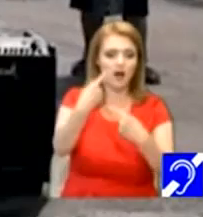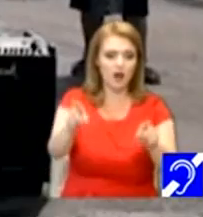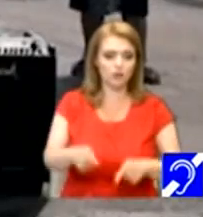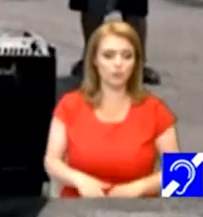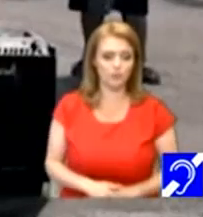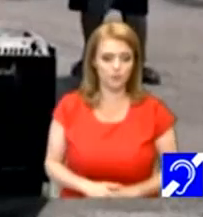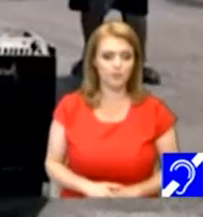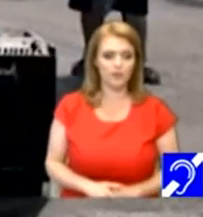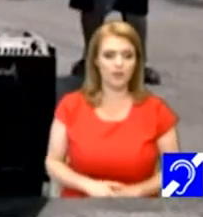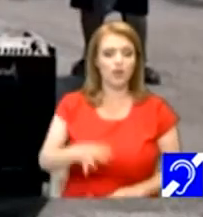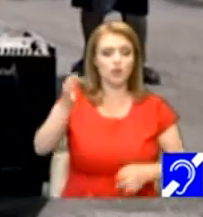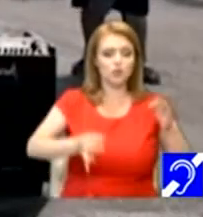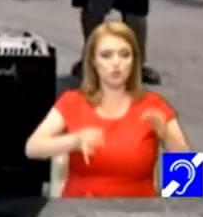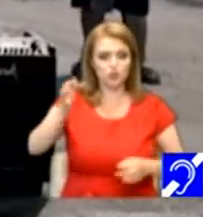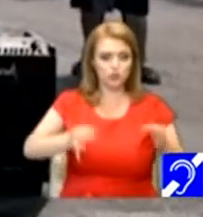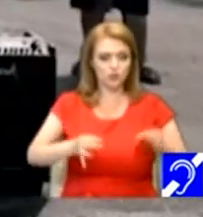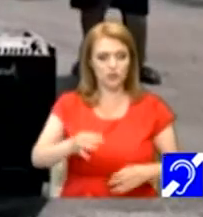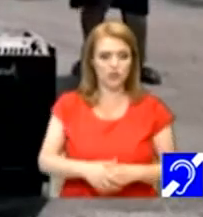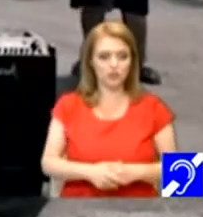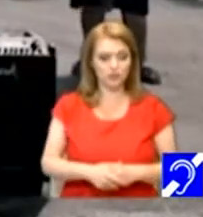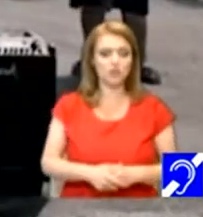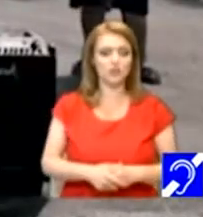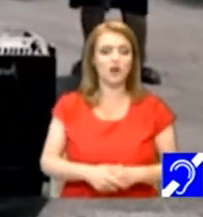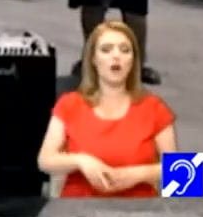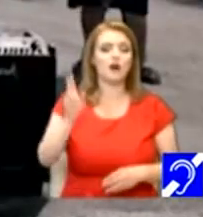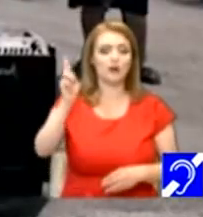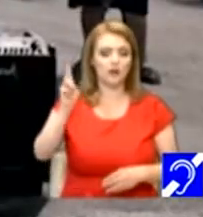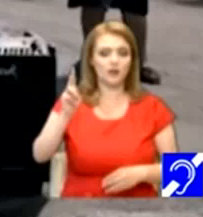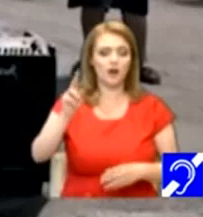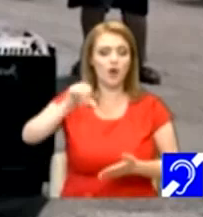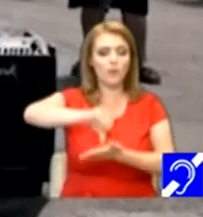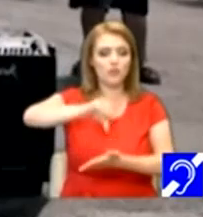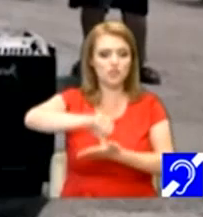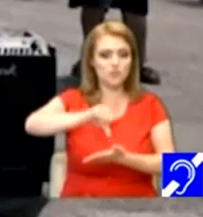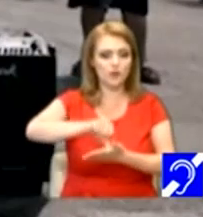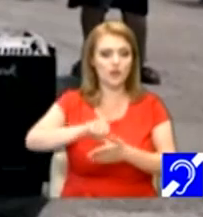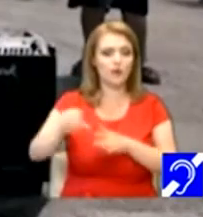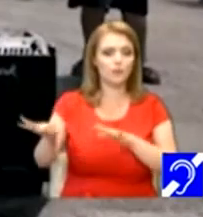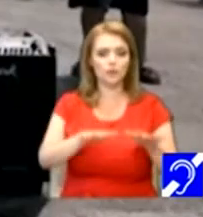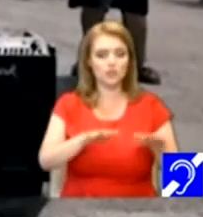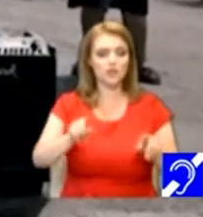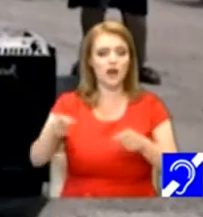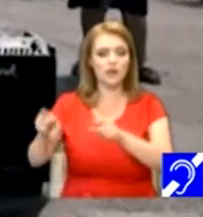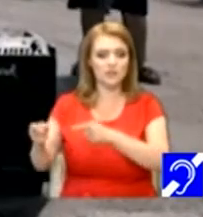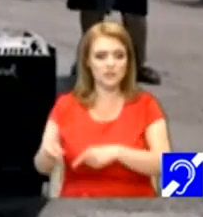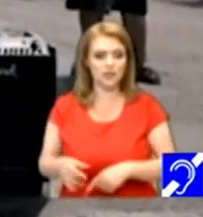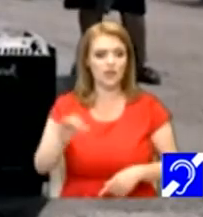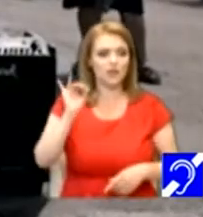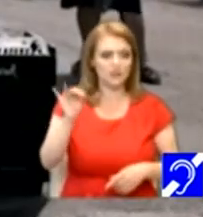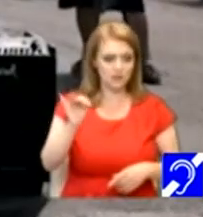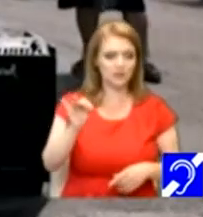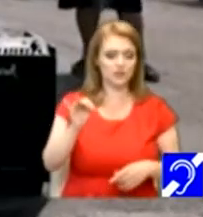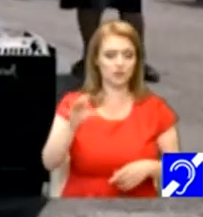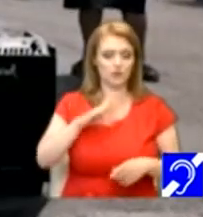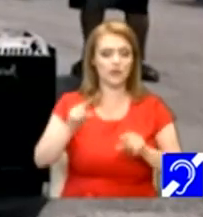moroșan. Judecătorul de instrucție Moroșan, care a participat la procedurile de arestare și de menținere